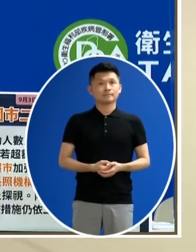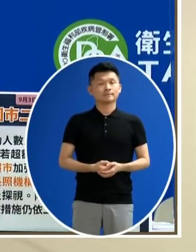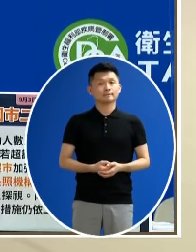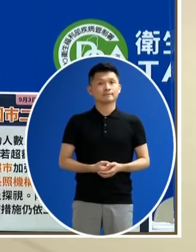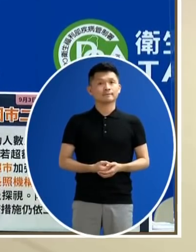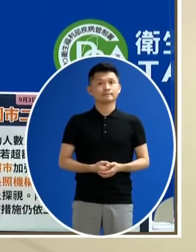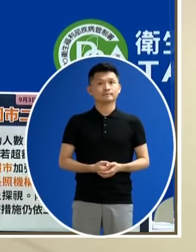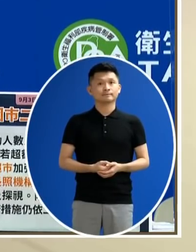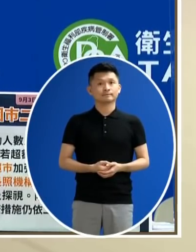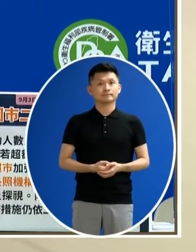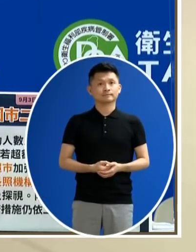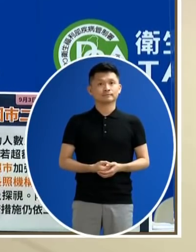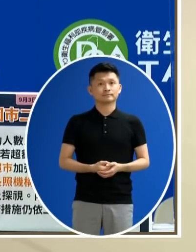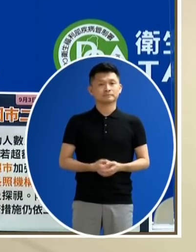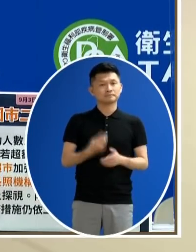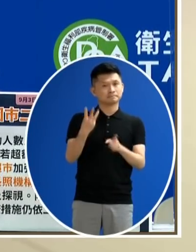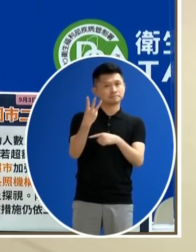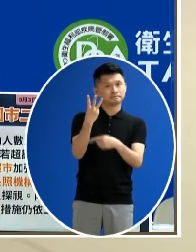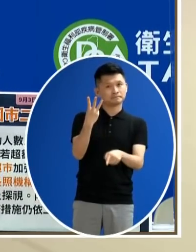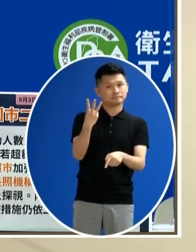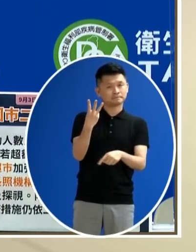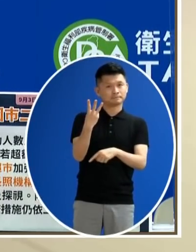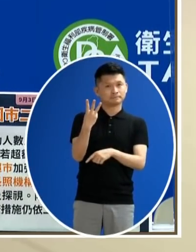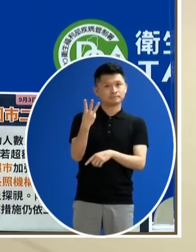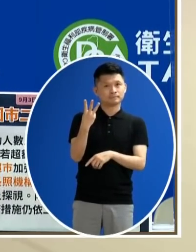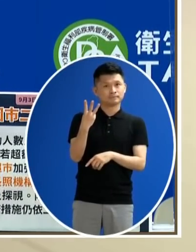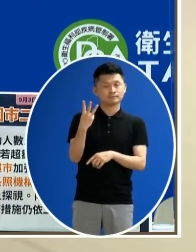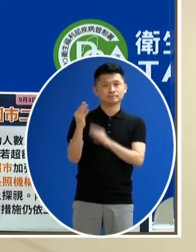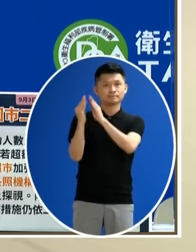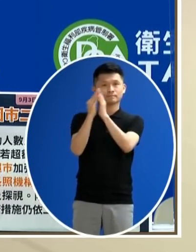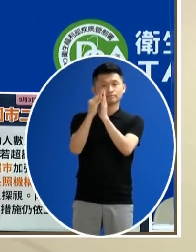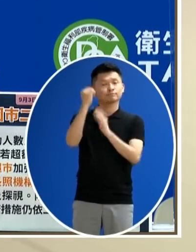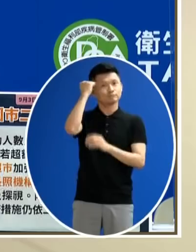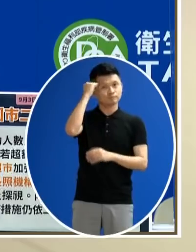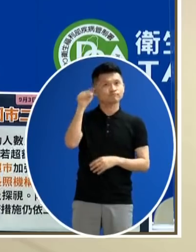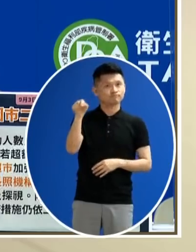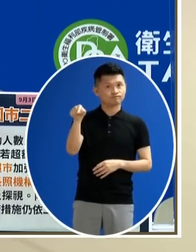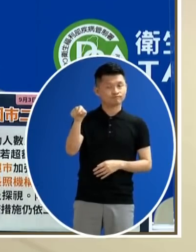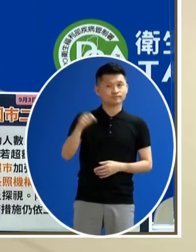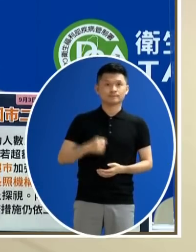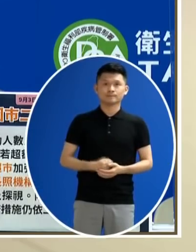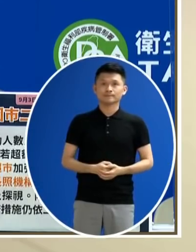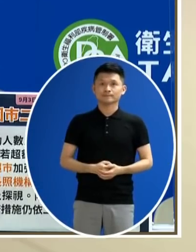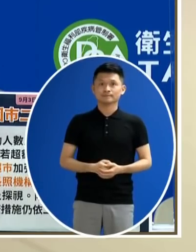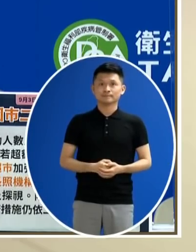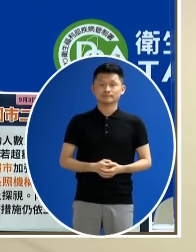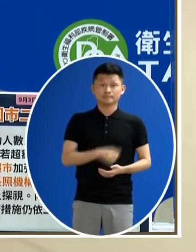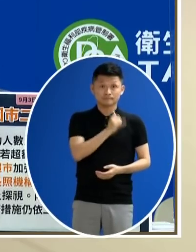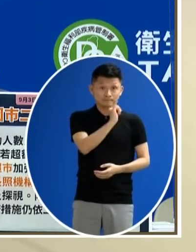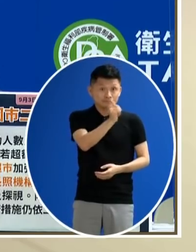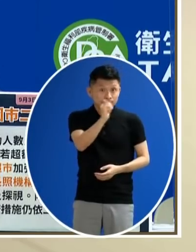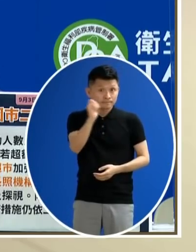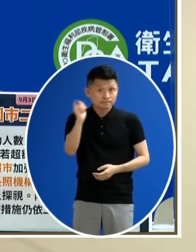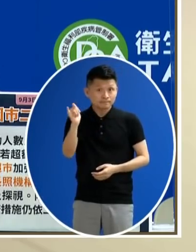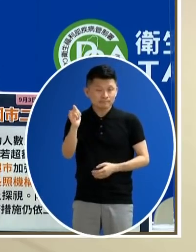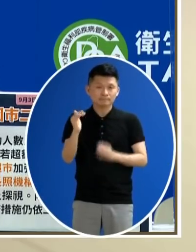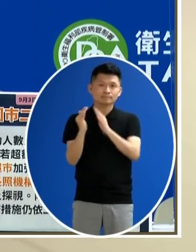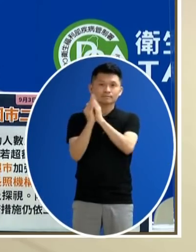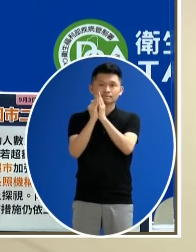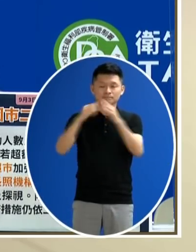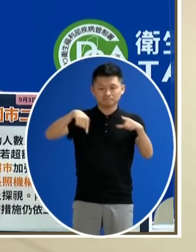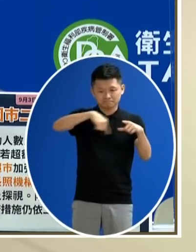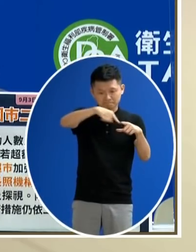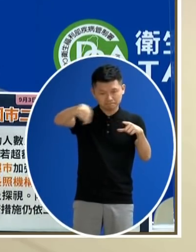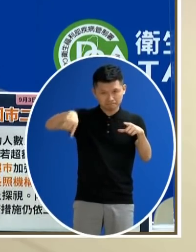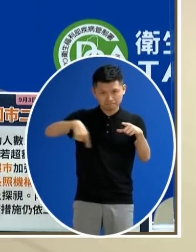那这个哈，因为这三位都最主要是哈居住在桃园哈，那主要的足迹哈是都在桃园哈